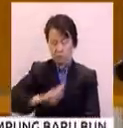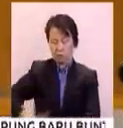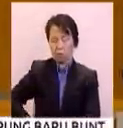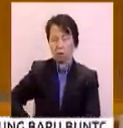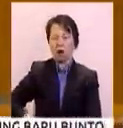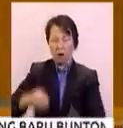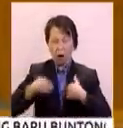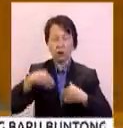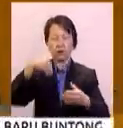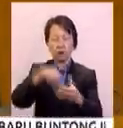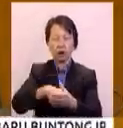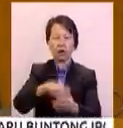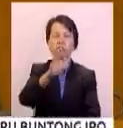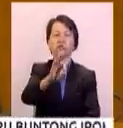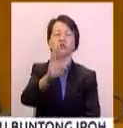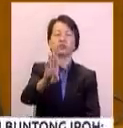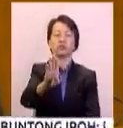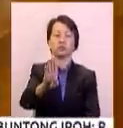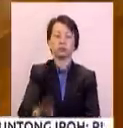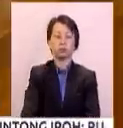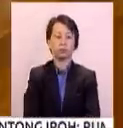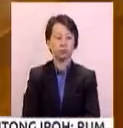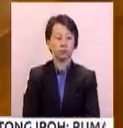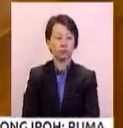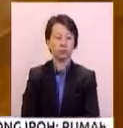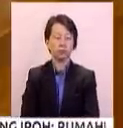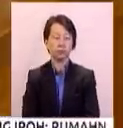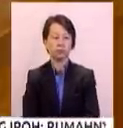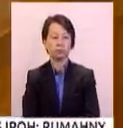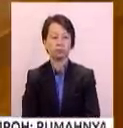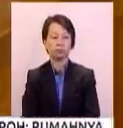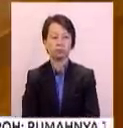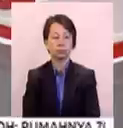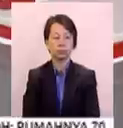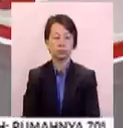tular di media sosial.